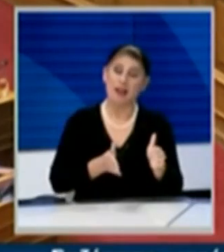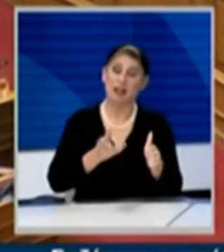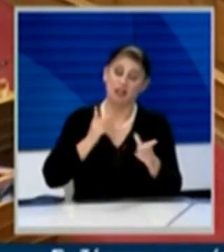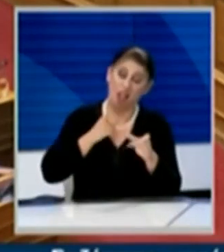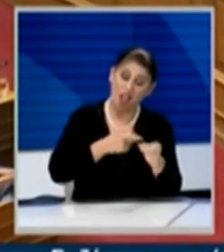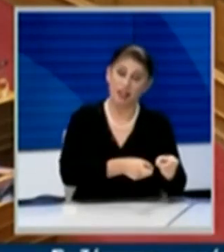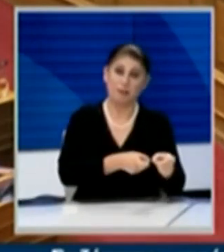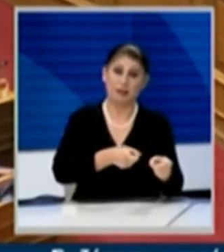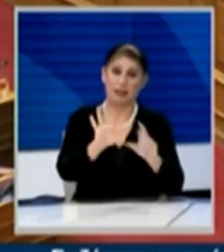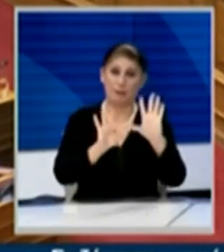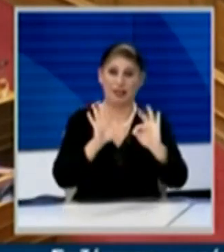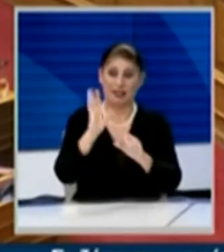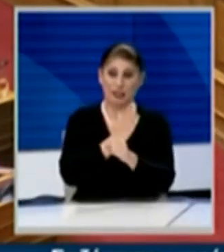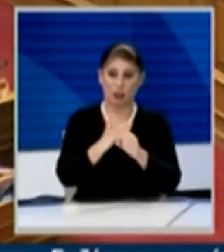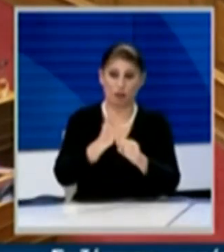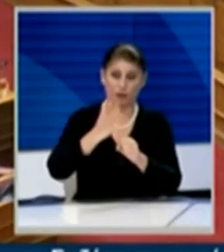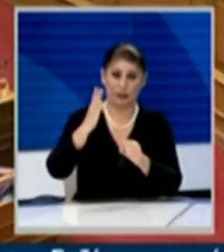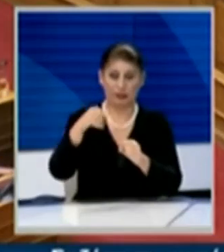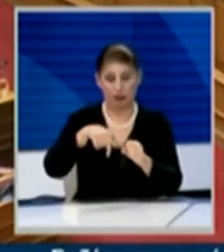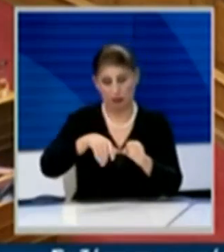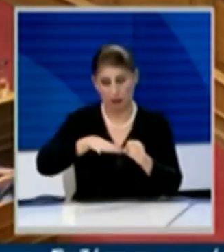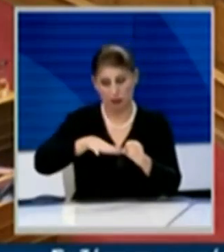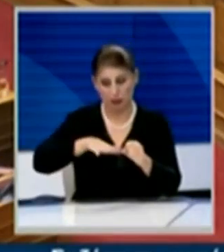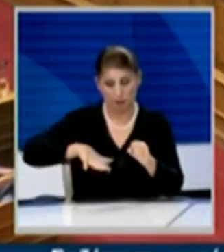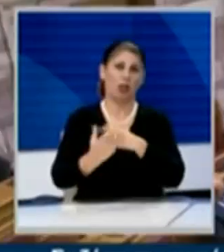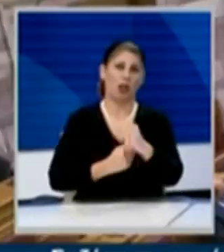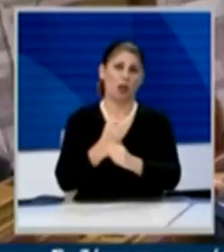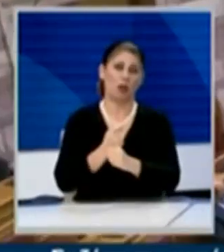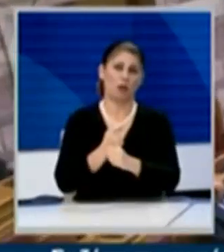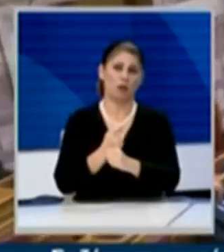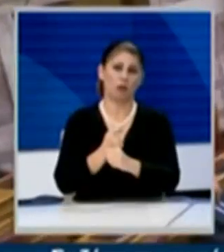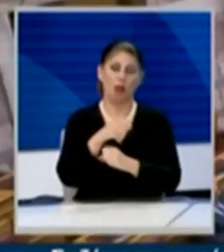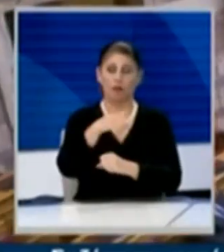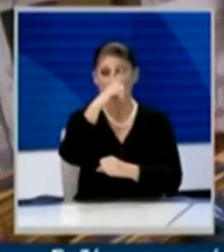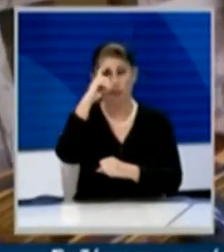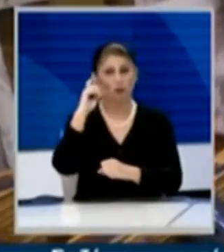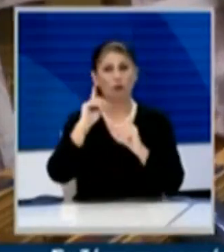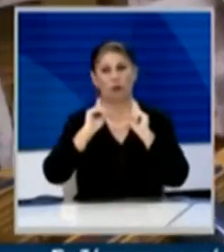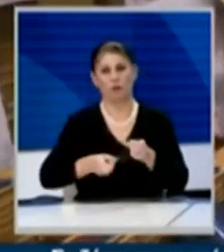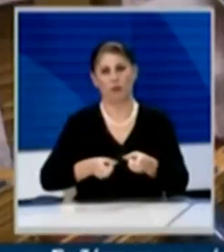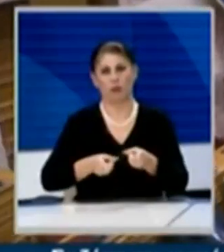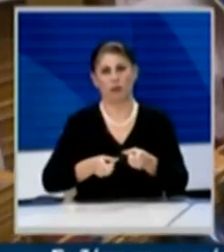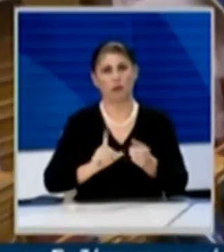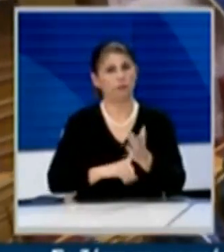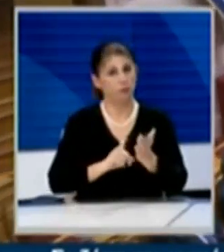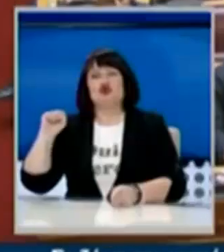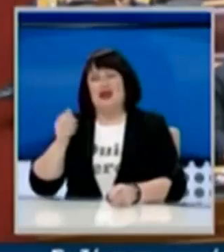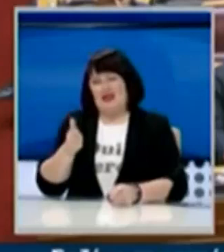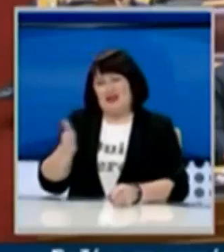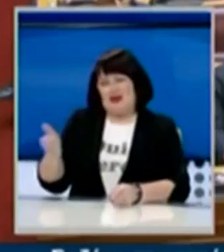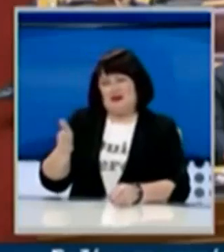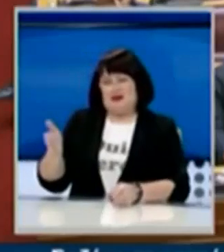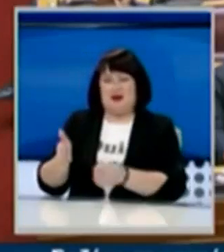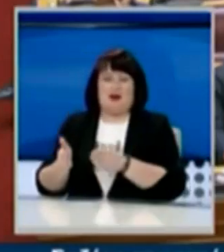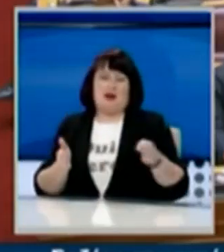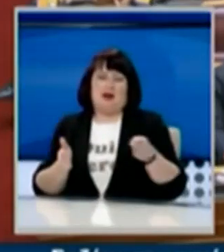την καταστροφή της περιοχής μας, είτε είναι η Θεσσαλία, είτε είναι ο Εύρος, είτε είναι η Ρόδος. Τα ξύφη διασταυρώθηκαν και για τις καταδαφίσεις. Τι